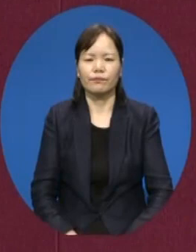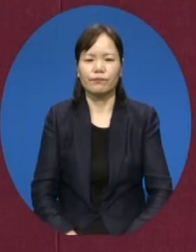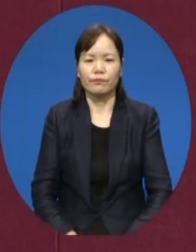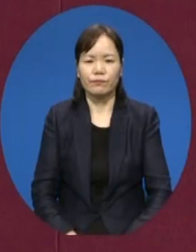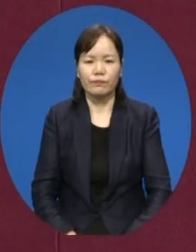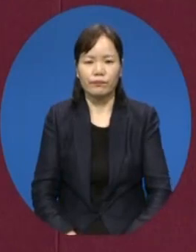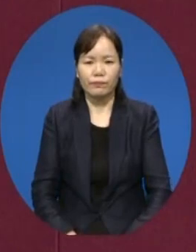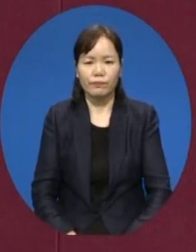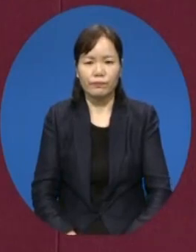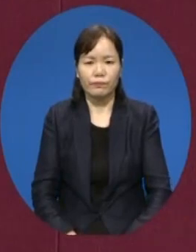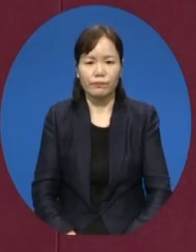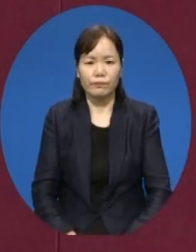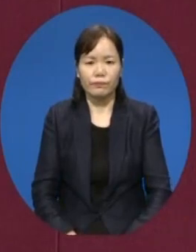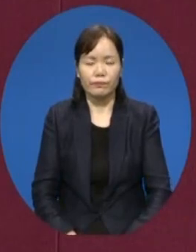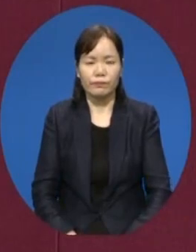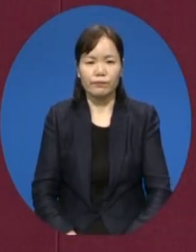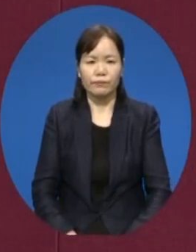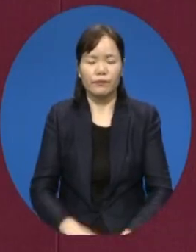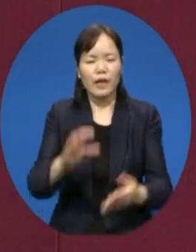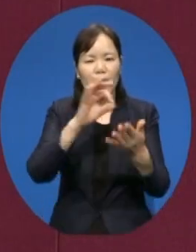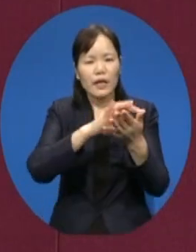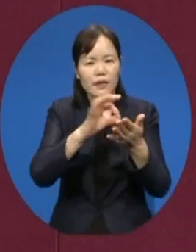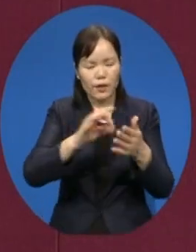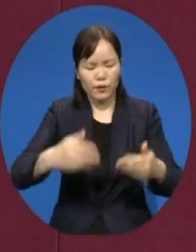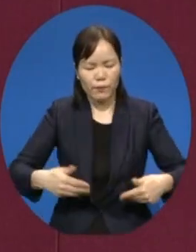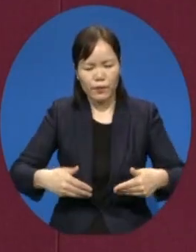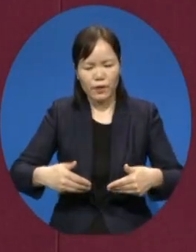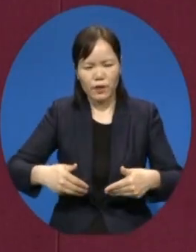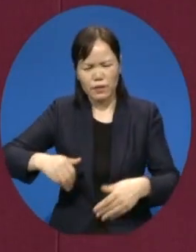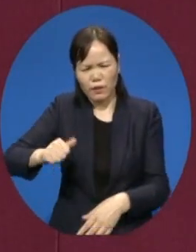용중을 해야 되는 것이지 굴중을 해서는 안 되는 겁니다.